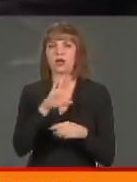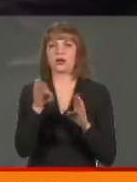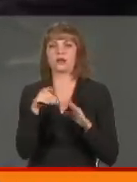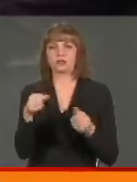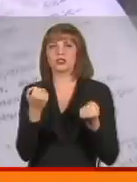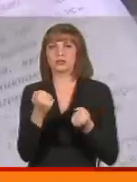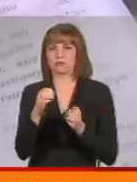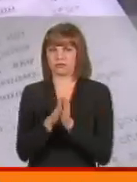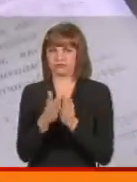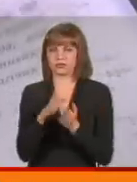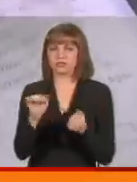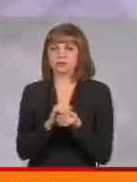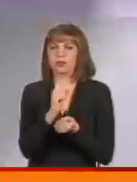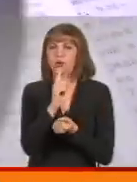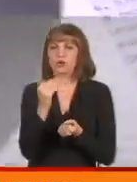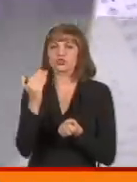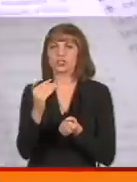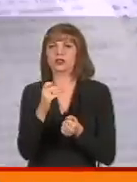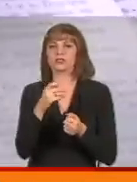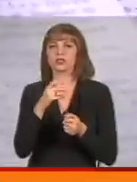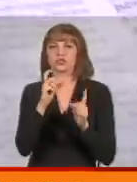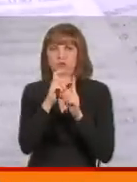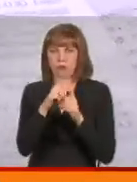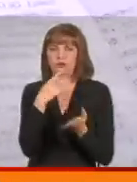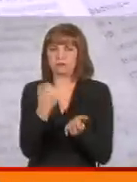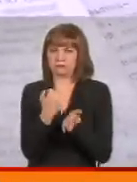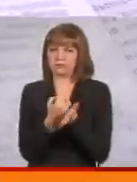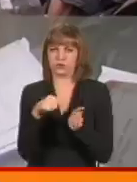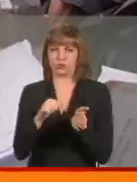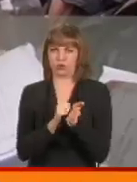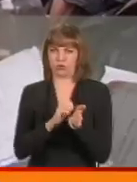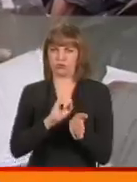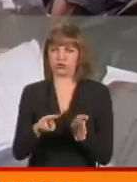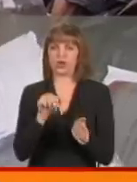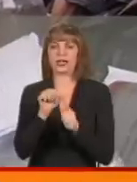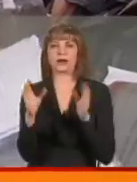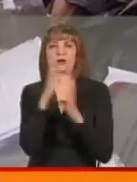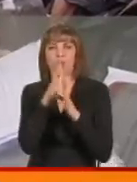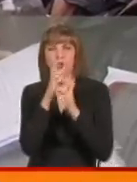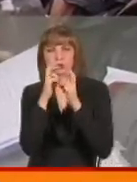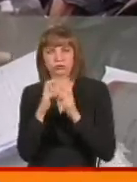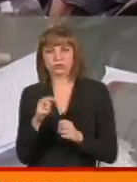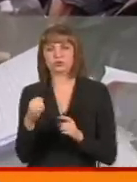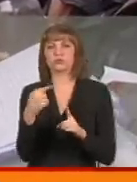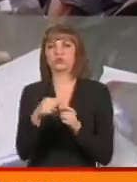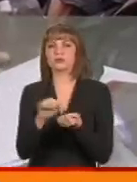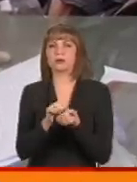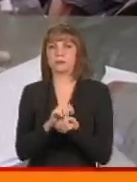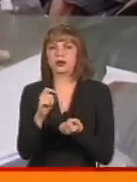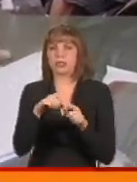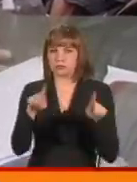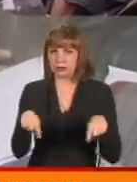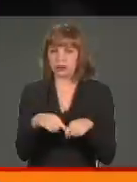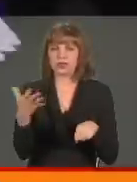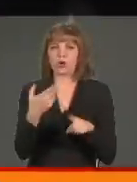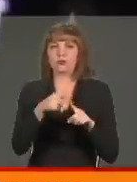тримає теку з паперами. Кожне її з односельцями слово підтверджує документ. Окрім екологічних досліджень, тут ще й папери, за якими